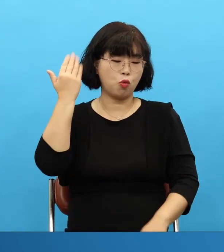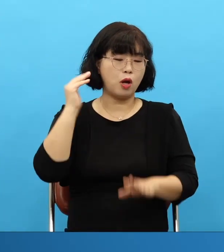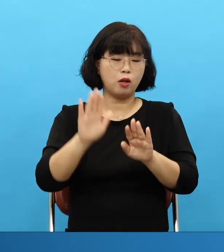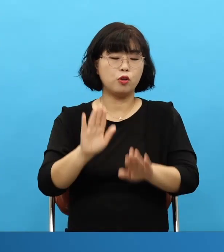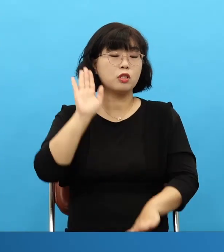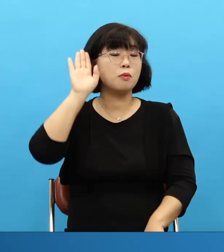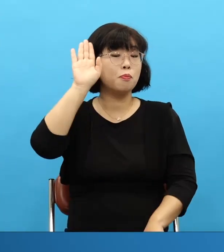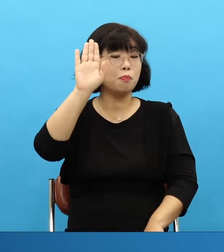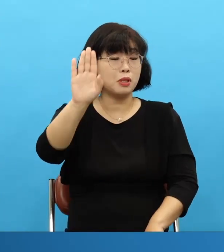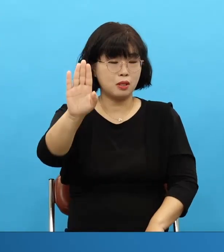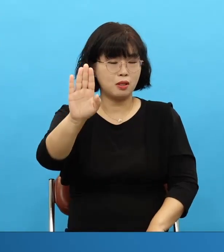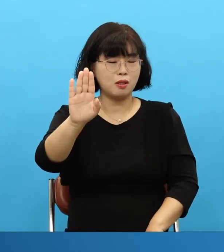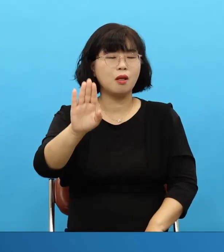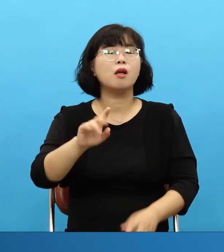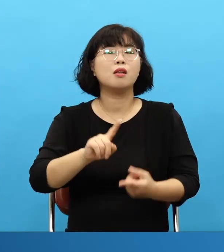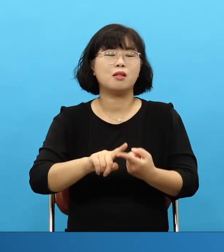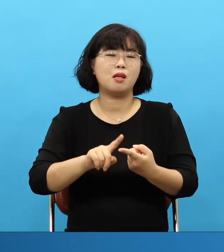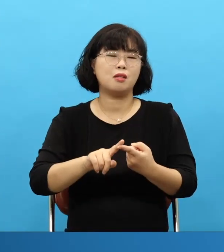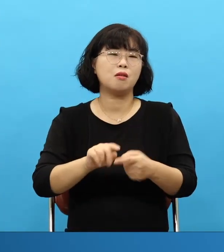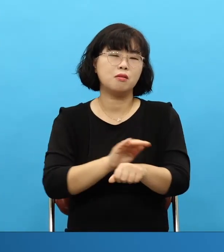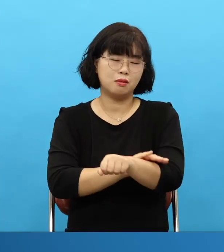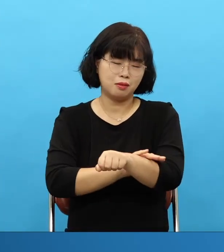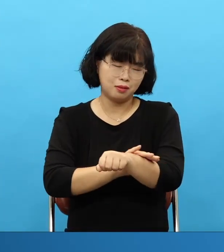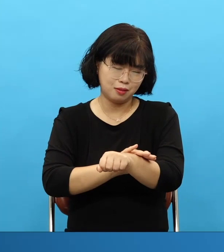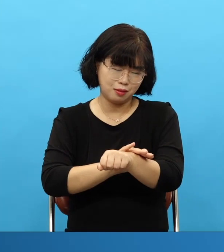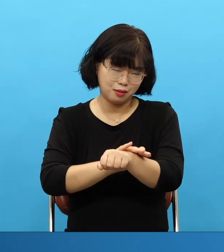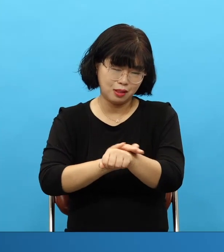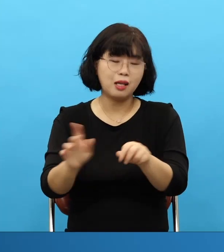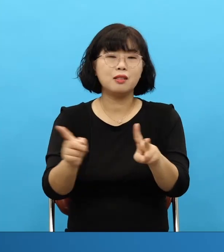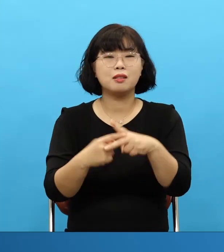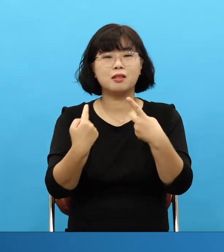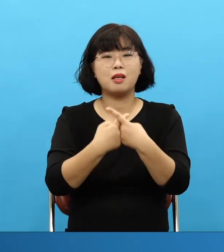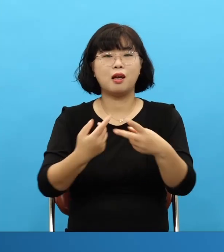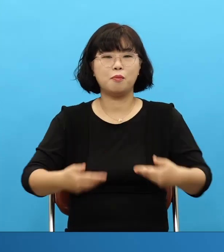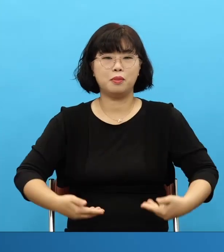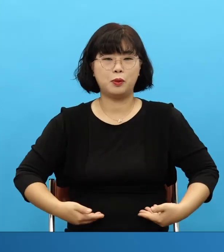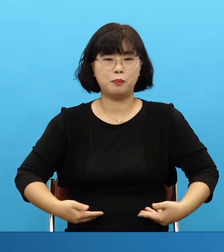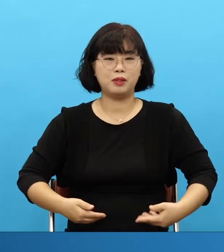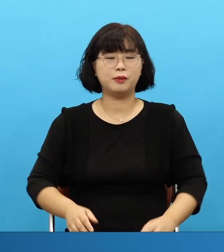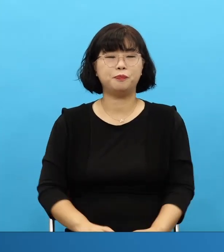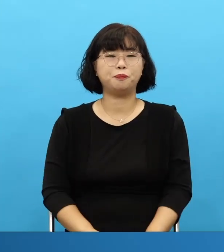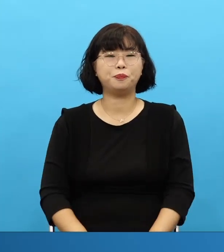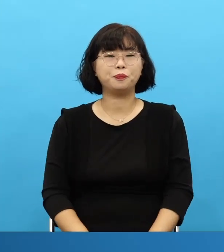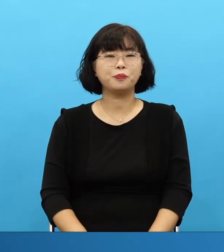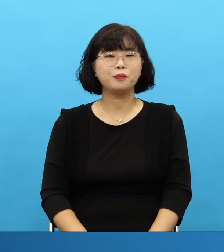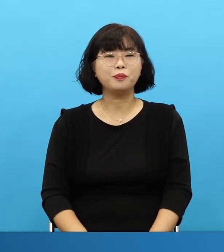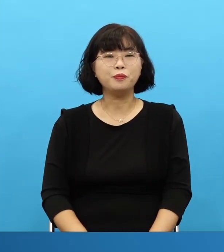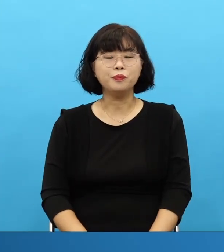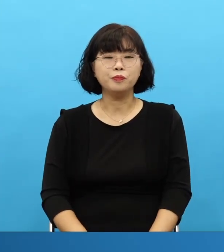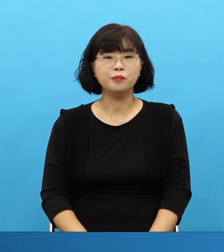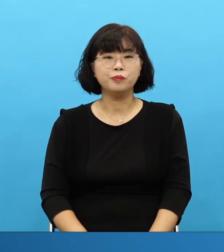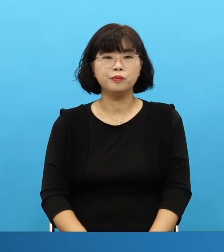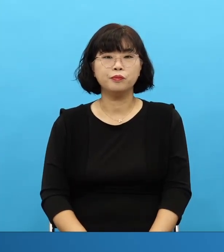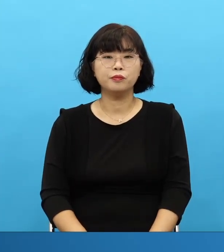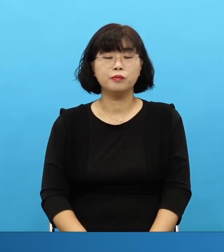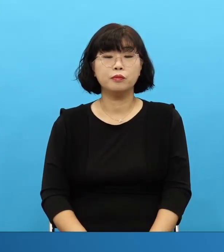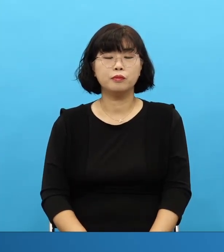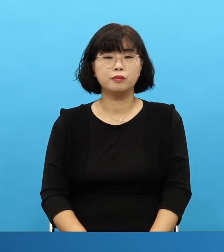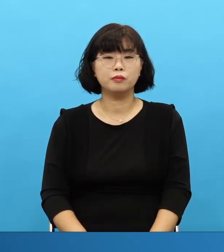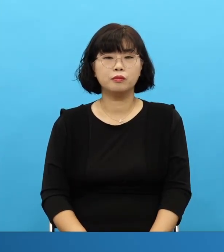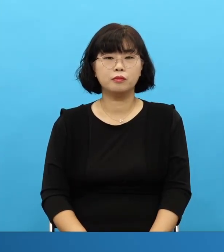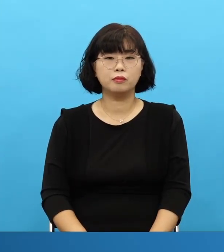어떻습니까? 이건 굉장히 중요한 얘기 되죠. These words that are so very important. 그래서 나이가 많은 사람